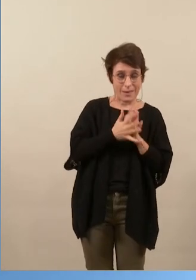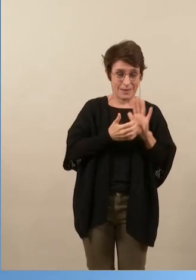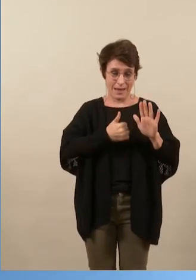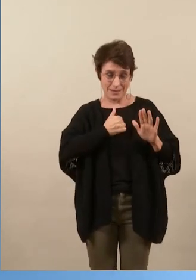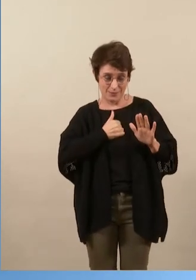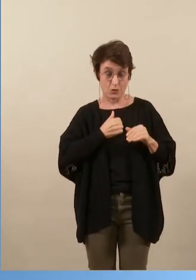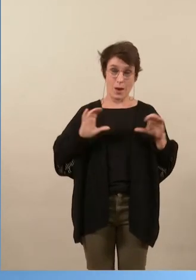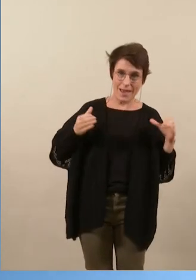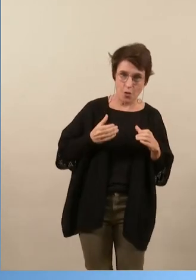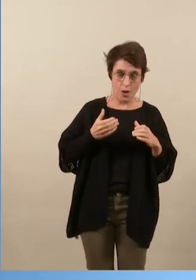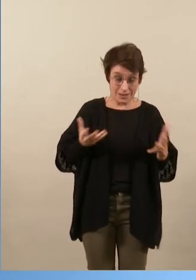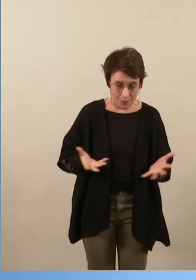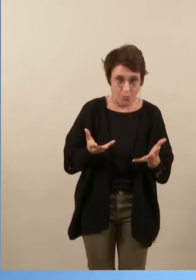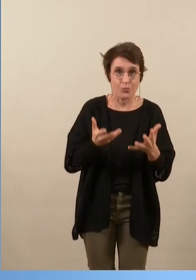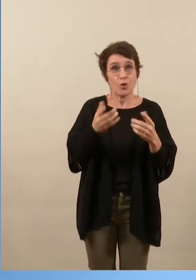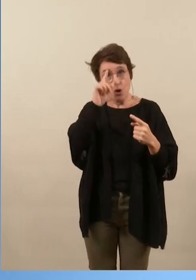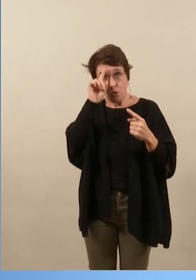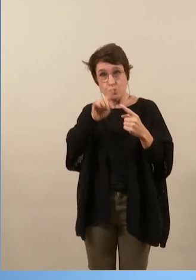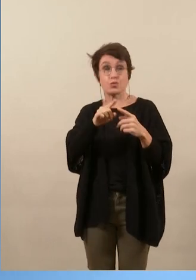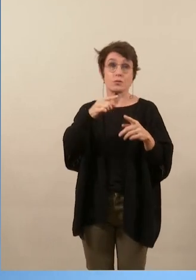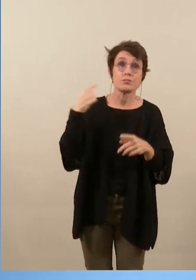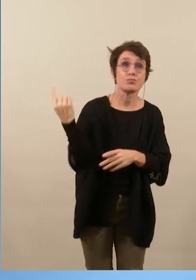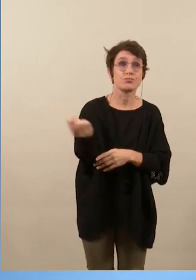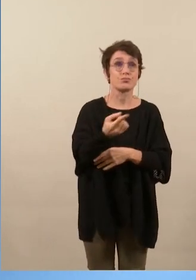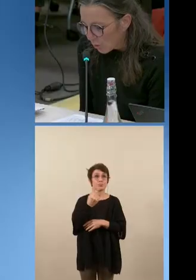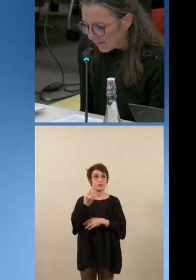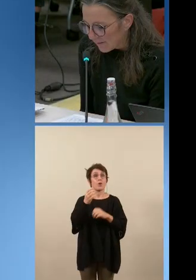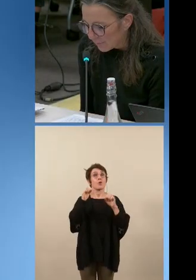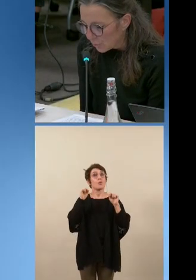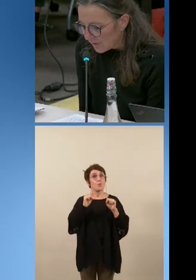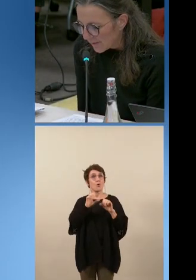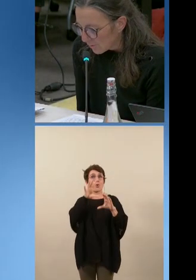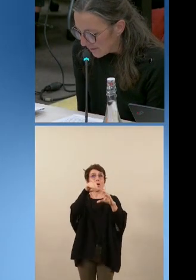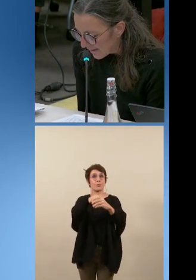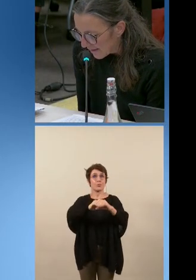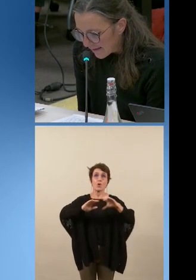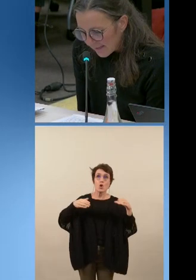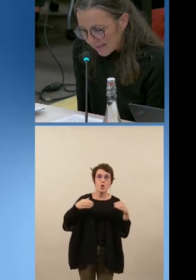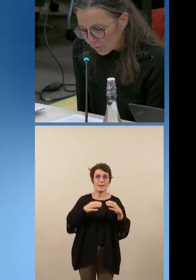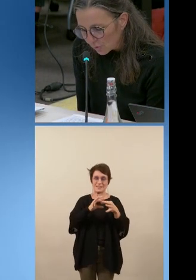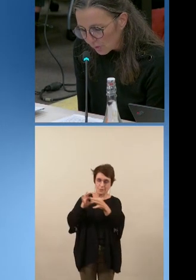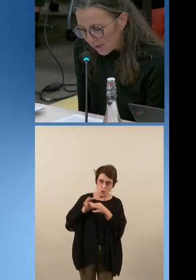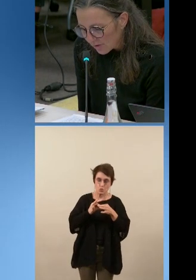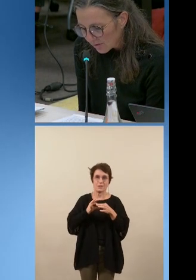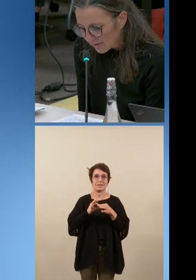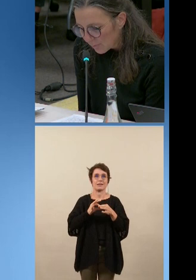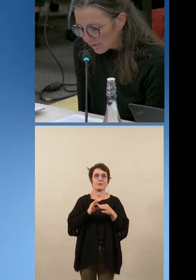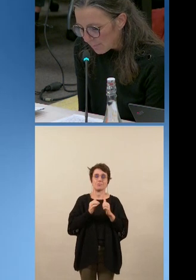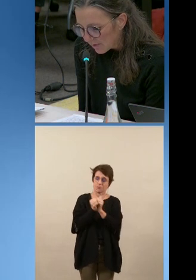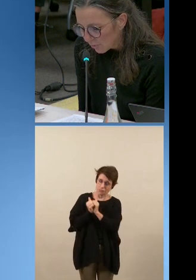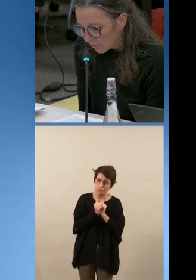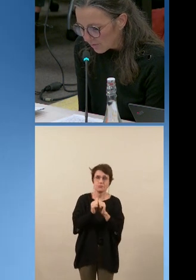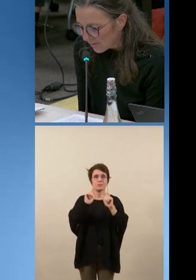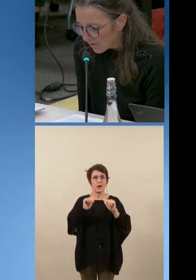collective pour permettre à toutes et tous de prendre part à un collectif uni et solidaire et à construire un sentiment